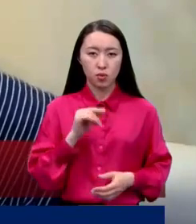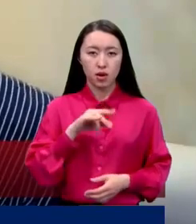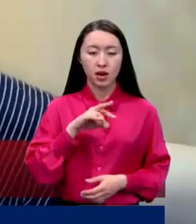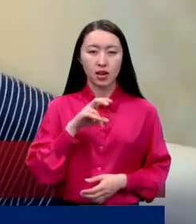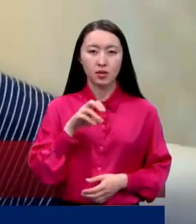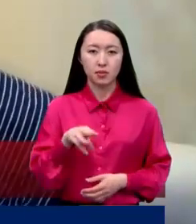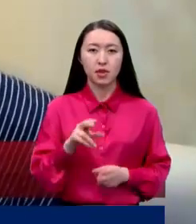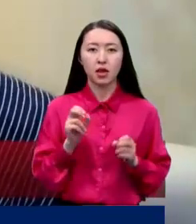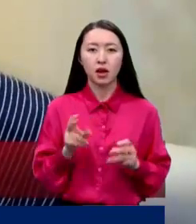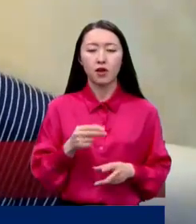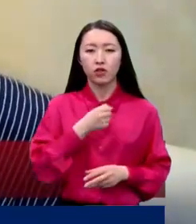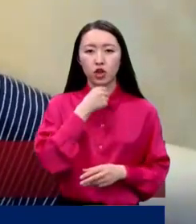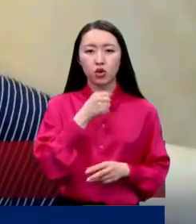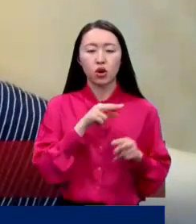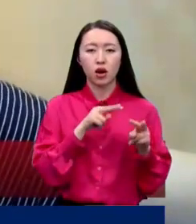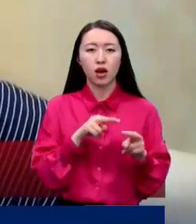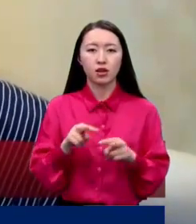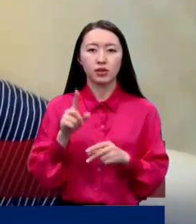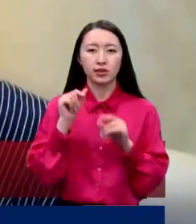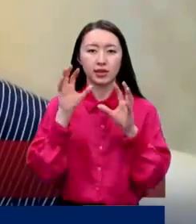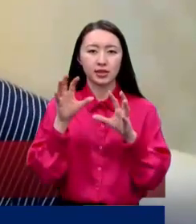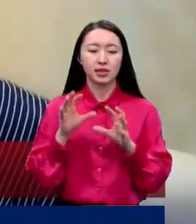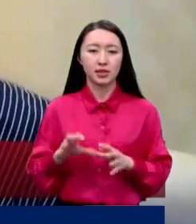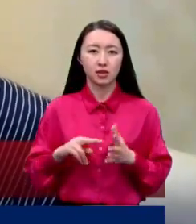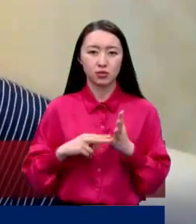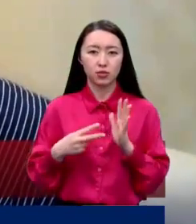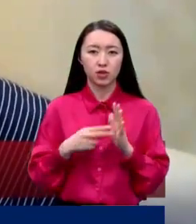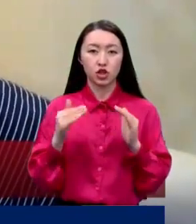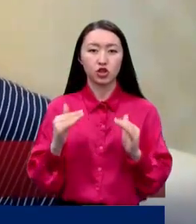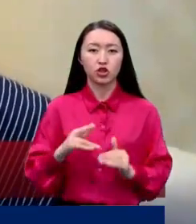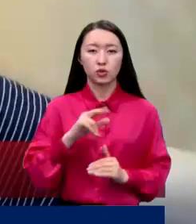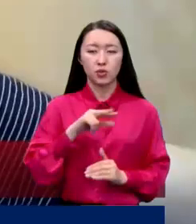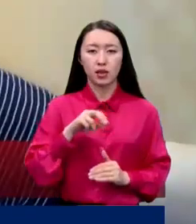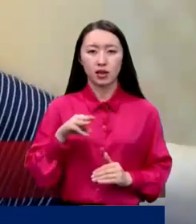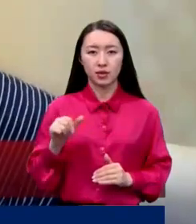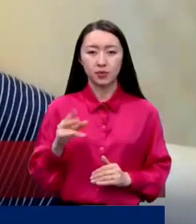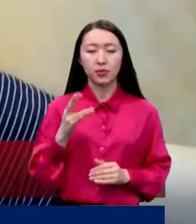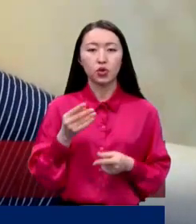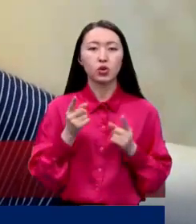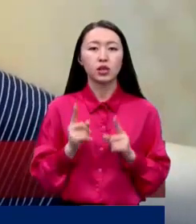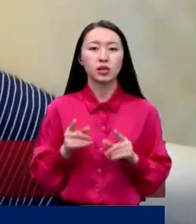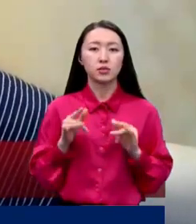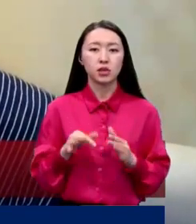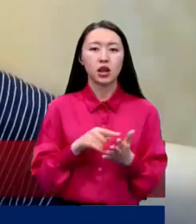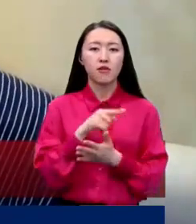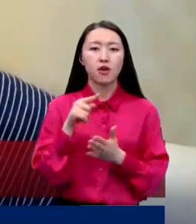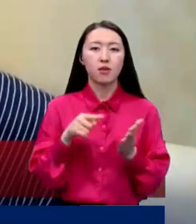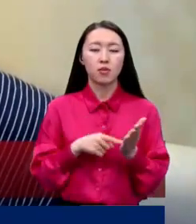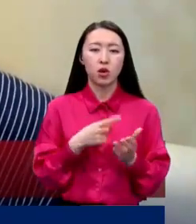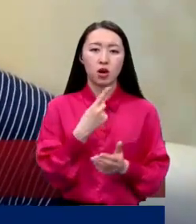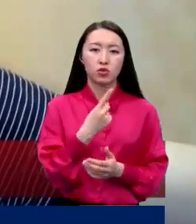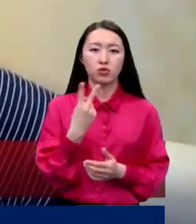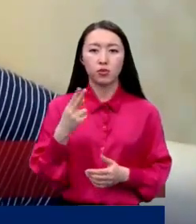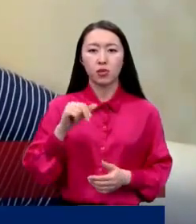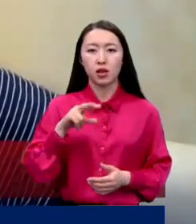бы взрослый контроль за законопроектами Нижней палаты парламента осуществляет. Но на самом деле вопрос одной или двух палат